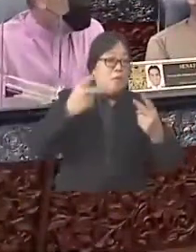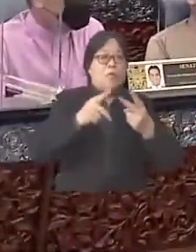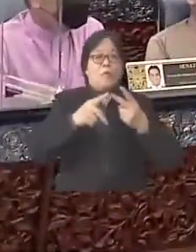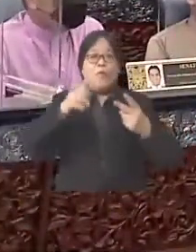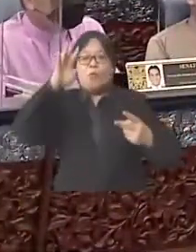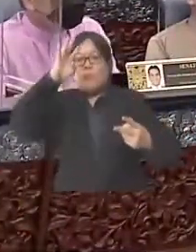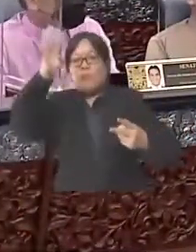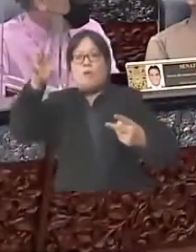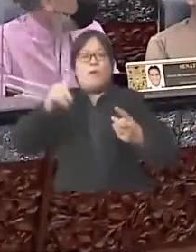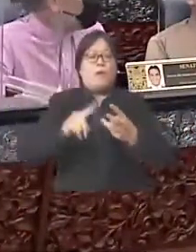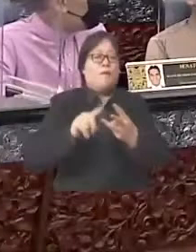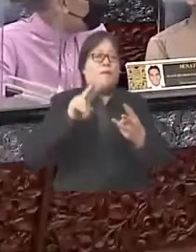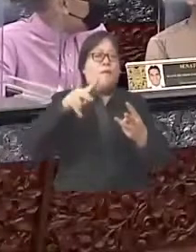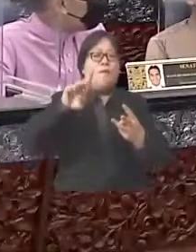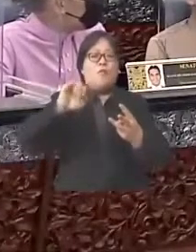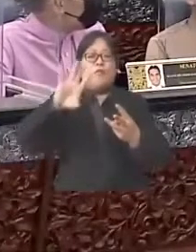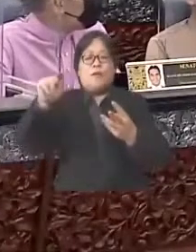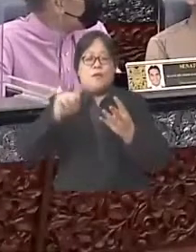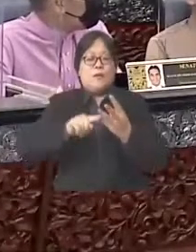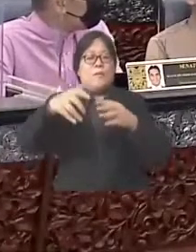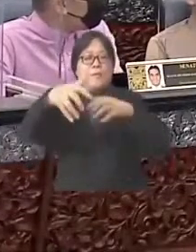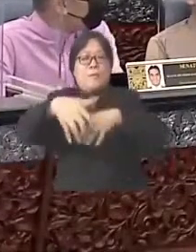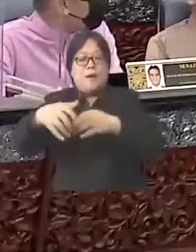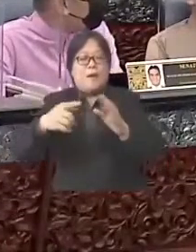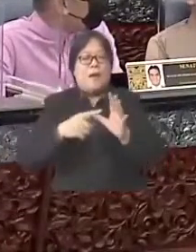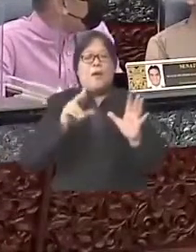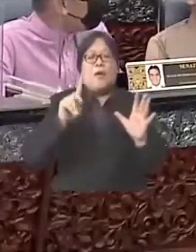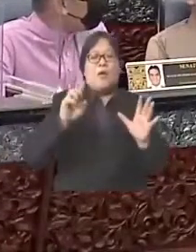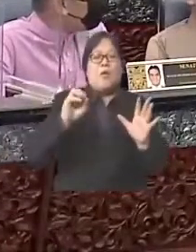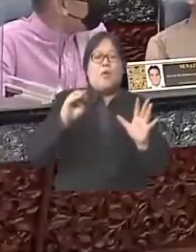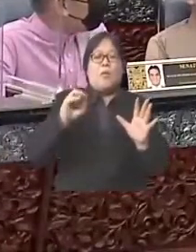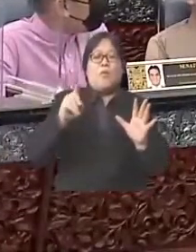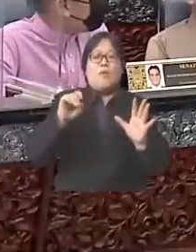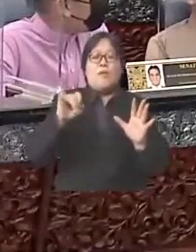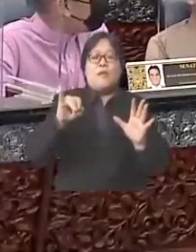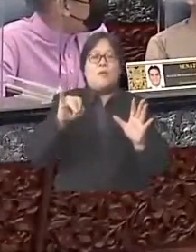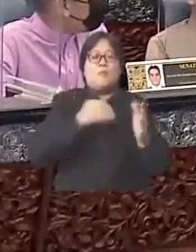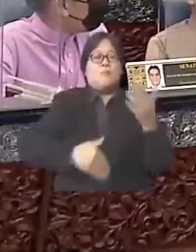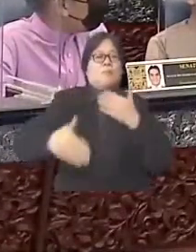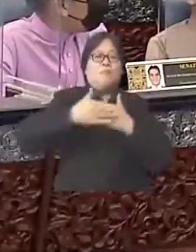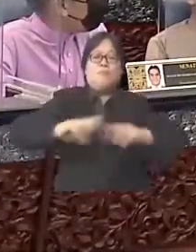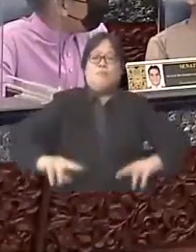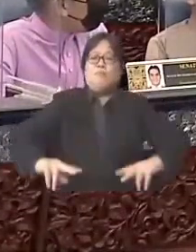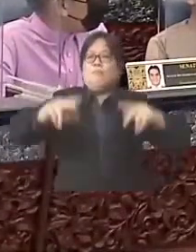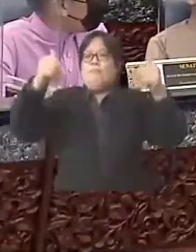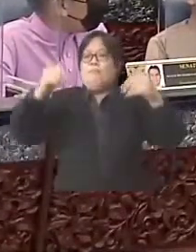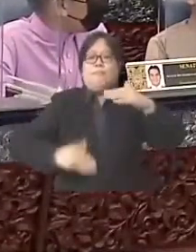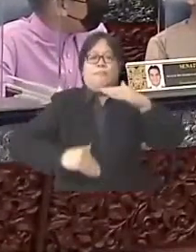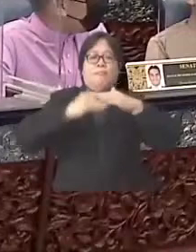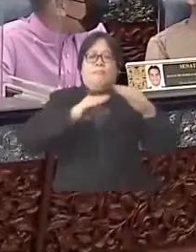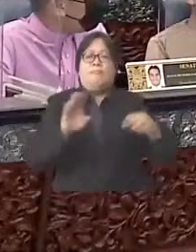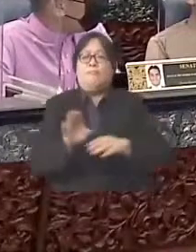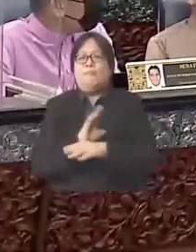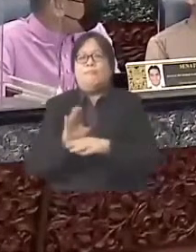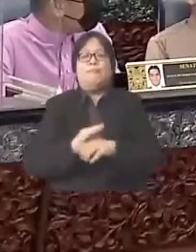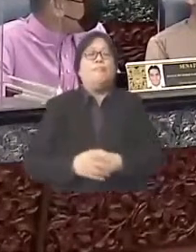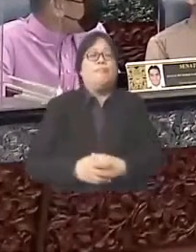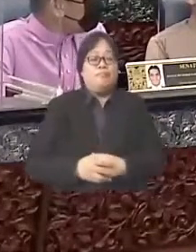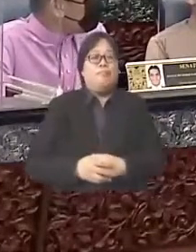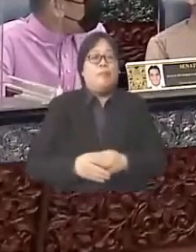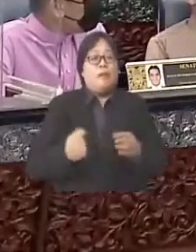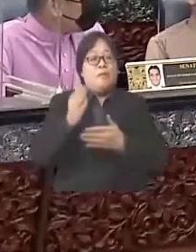kreatif crunchy than the nyanyian dan komoditi supaya dapat kembali bervasi pada ke pasti maksimal